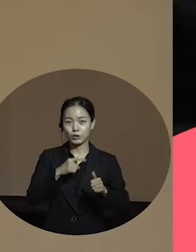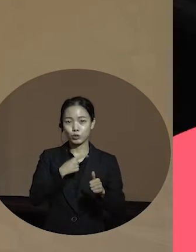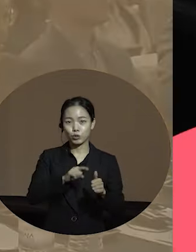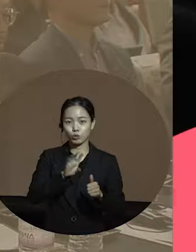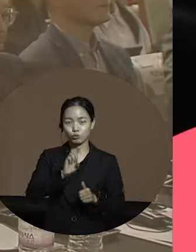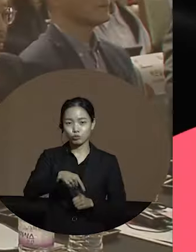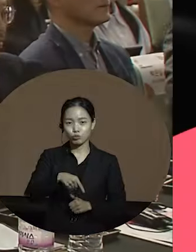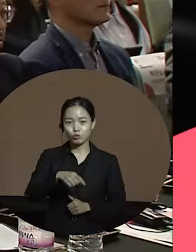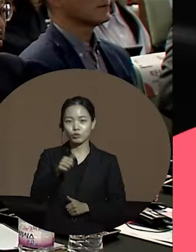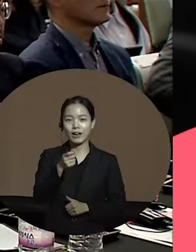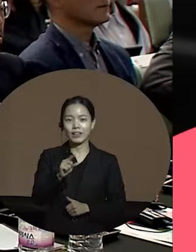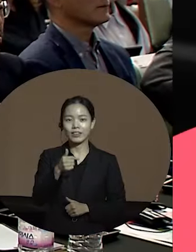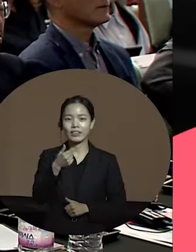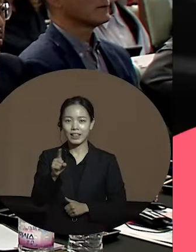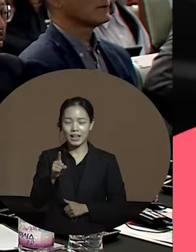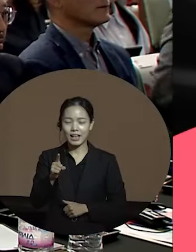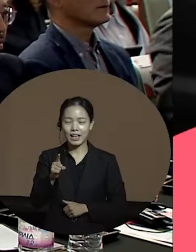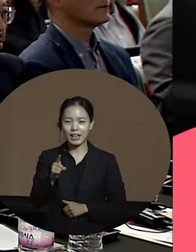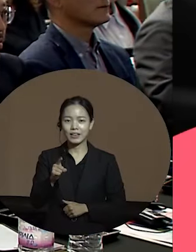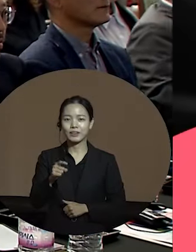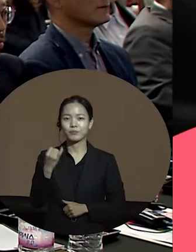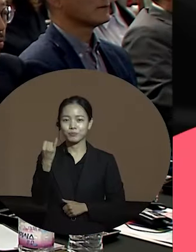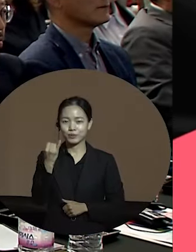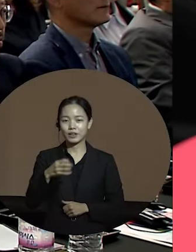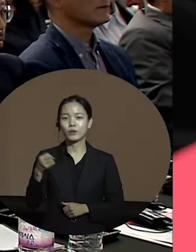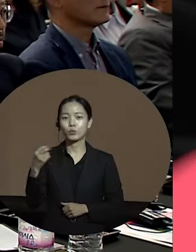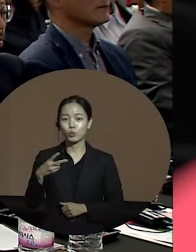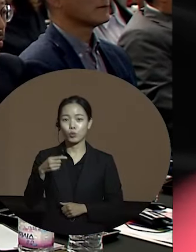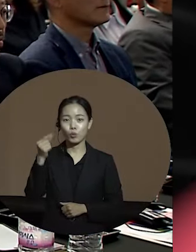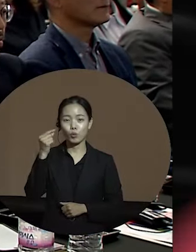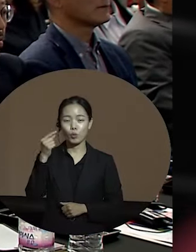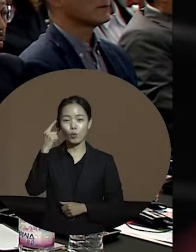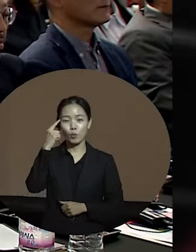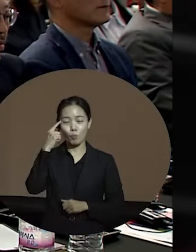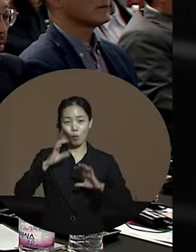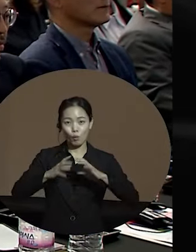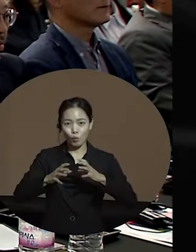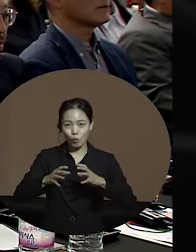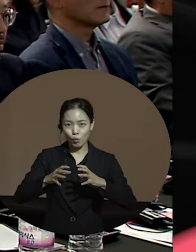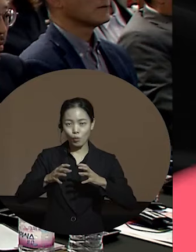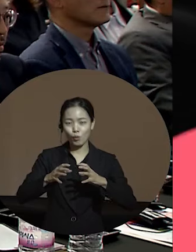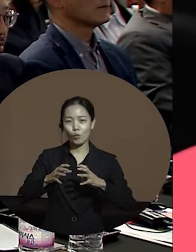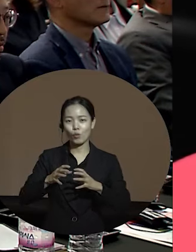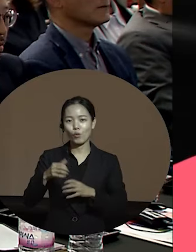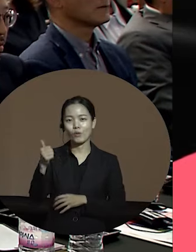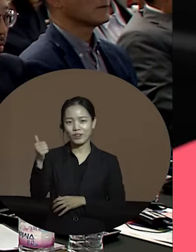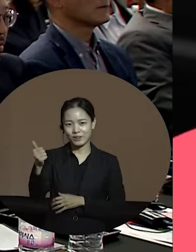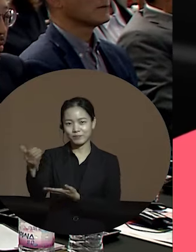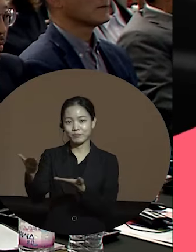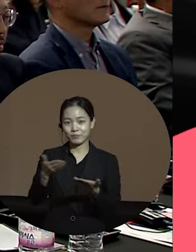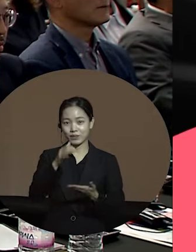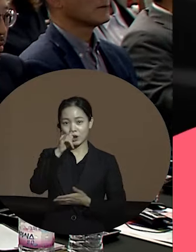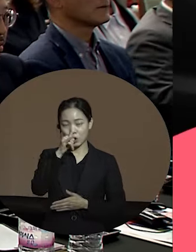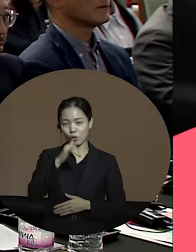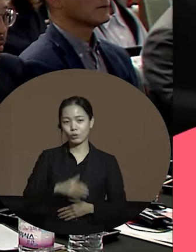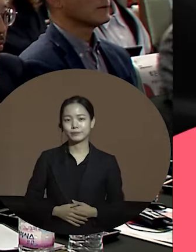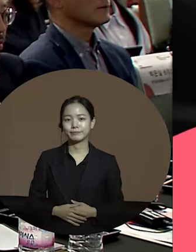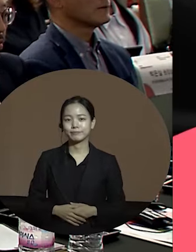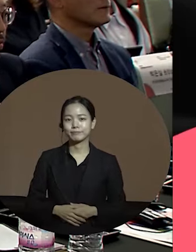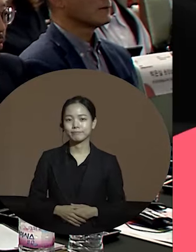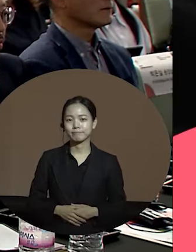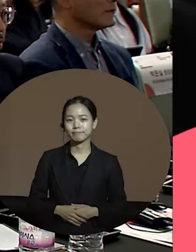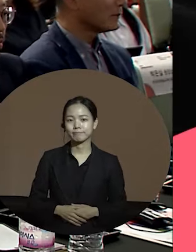한나 코스카미스 장관 수석고문님, 몽골 문화부 나란체체 다리바자르 문화정책 실행총괄님,